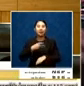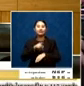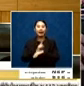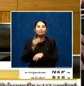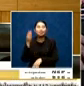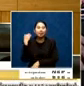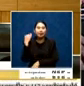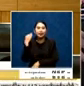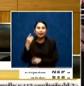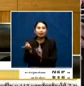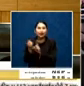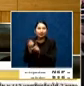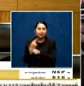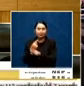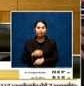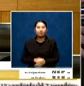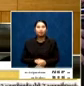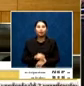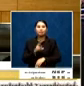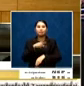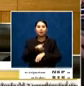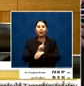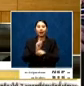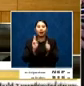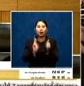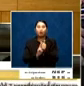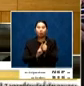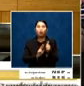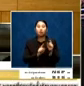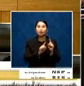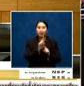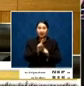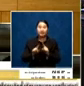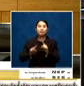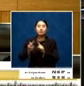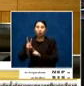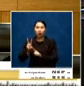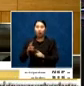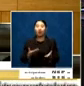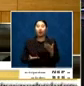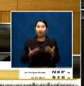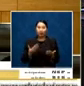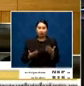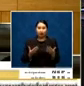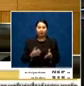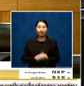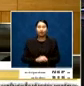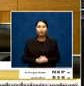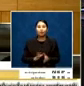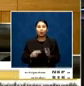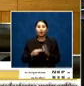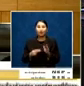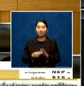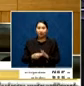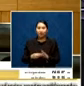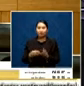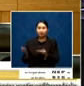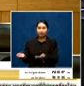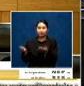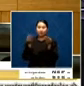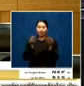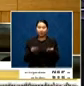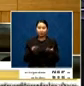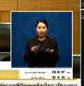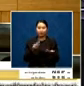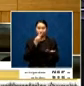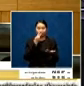ธาพูดก่อนใช่ไหม ครับ พิธาก็ชี้แจงถูกพาดพิงมันก็จะดูเป็นลักษณะปิงปองตอบโต้กันใช่ไหม ครับ แต่ก็แบบสุภาพนะ